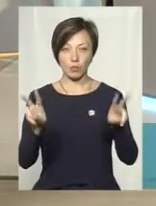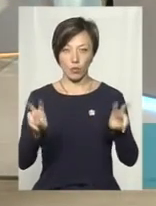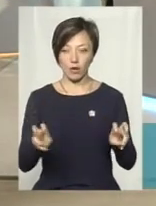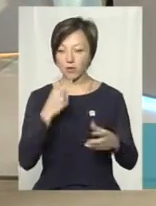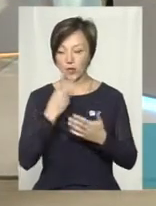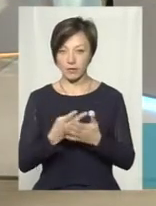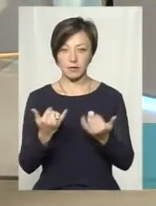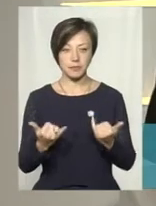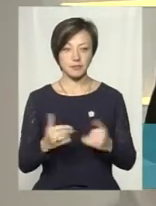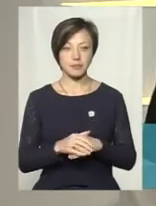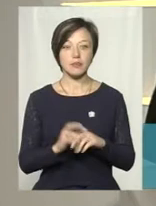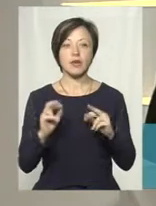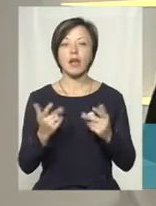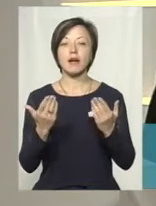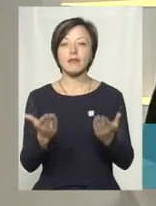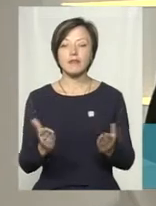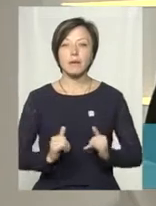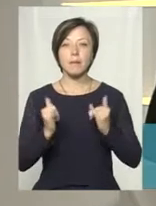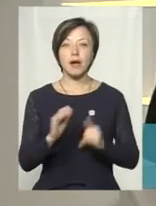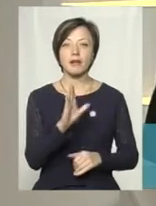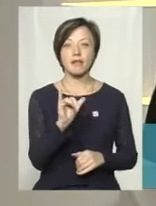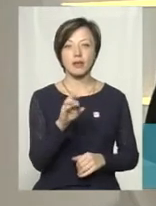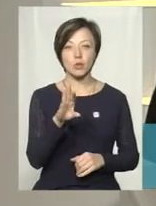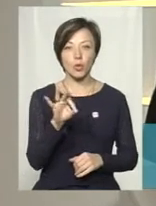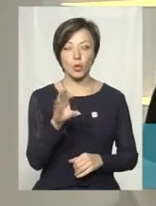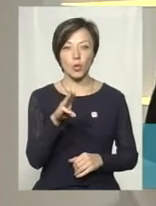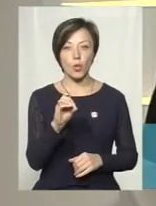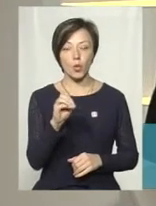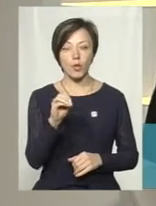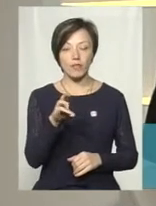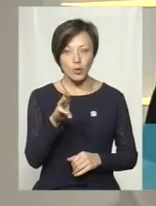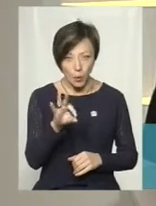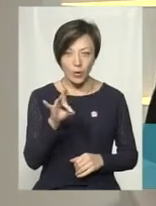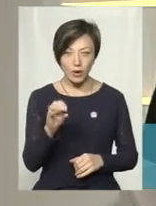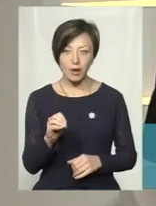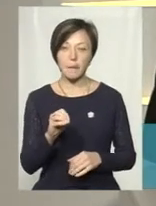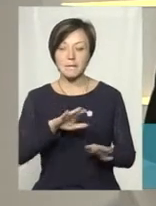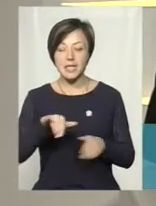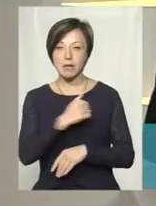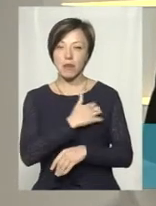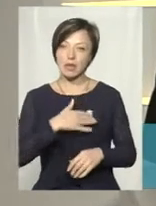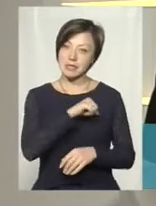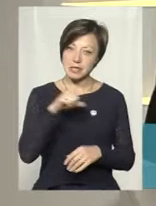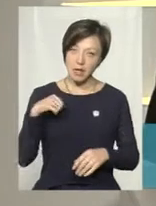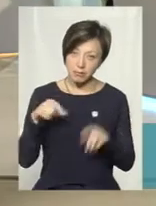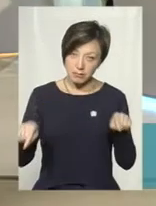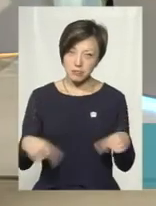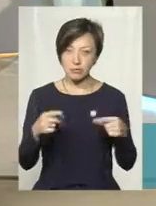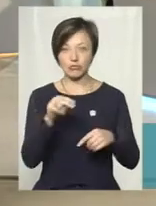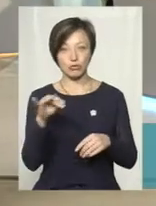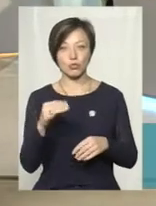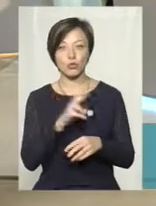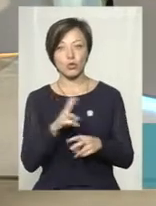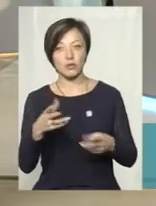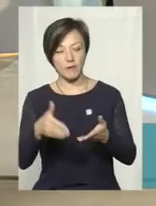переглянули. Як ви, пане Вікторе, після поранення переступали цю лінію? Самотужки чи хтось вас